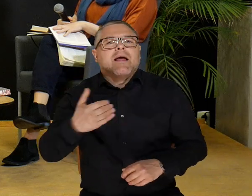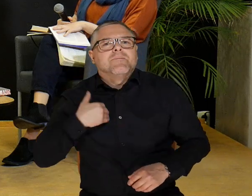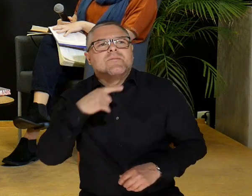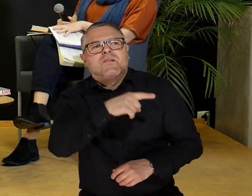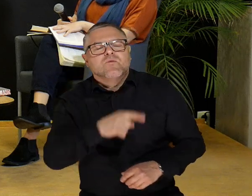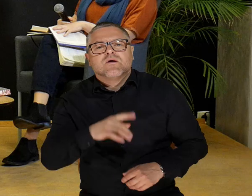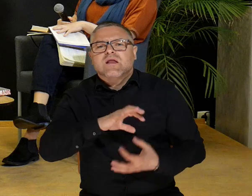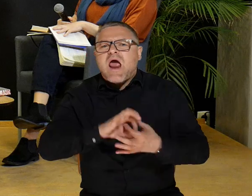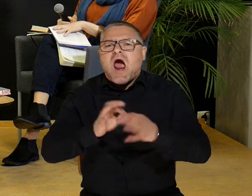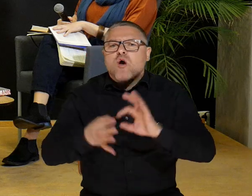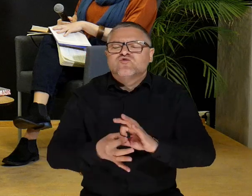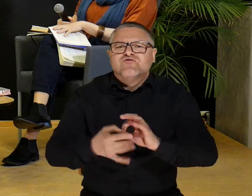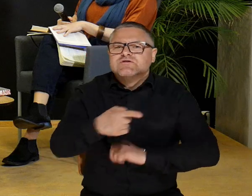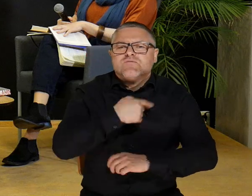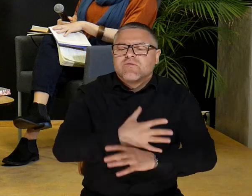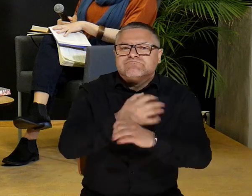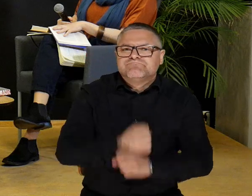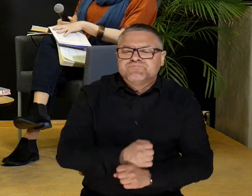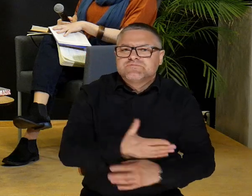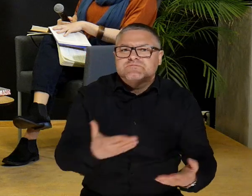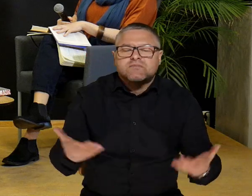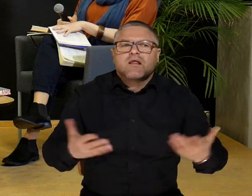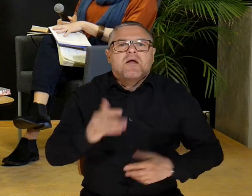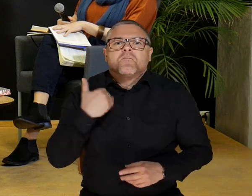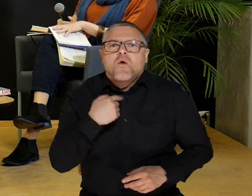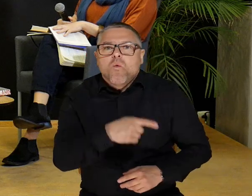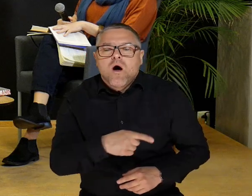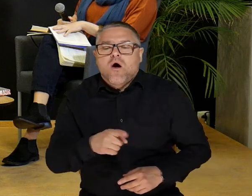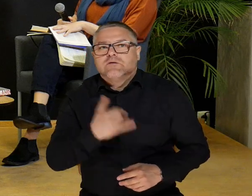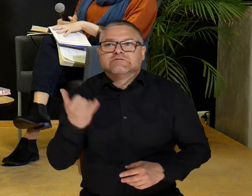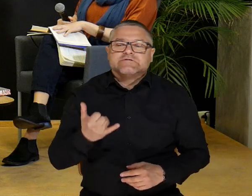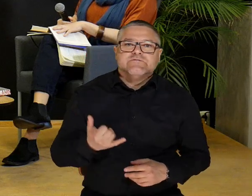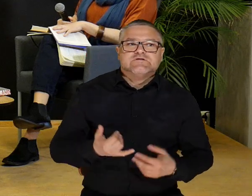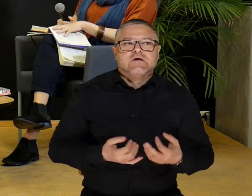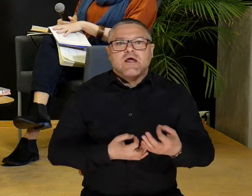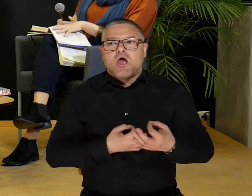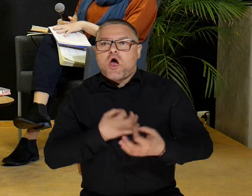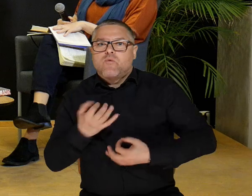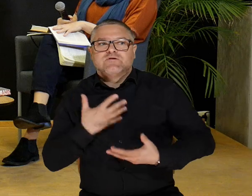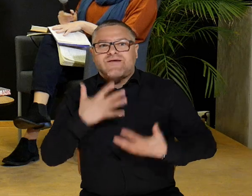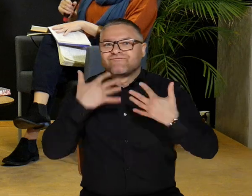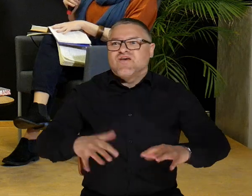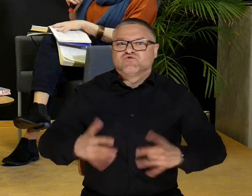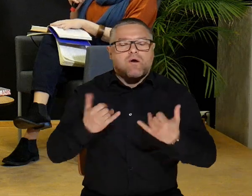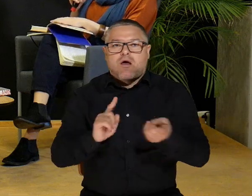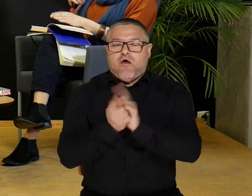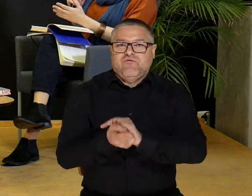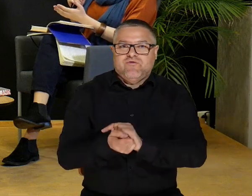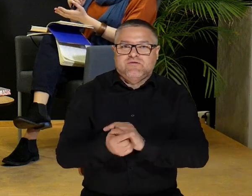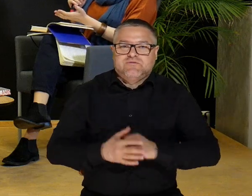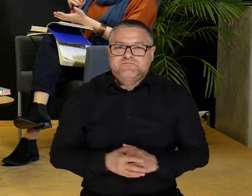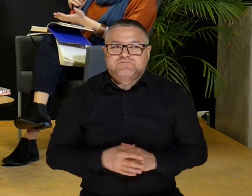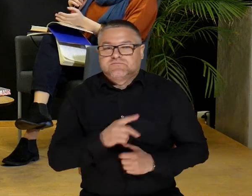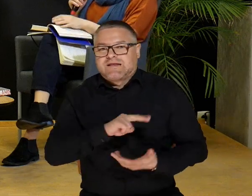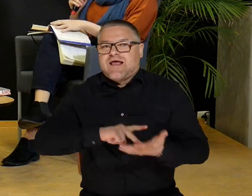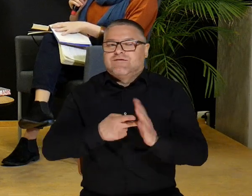w tym Auschwitz, to oni zawsze mają taką pokusę, żeby opowiedzieć coś zabawnego. I taka jedna pani... Chyba taka